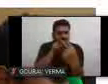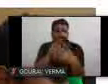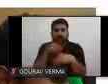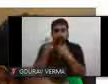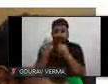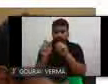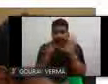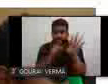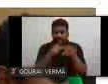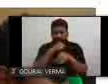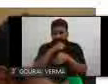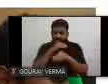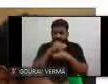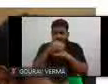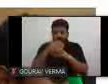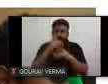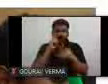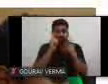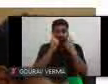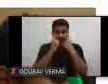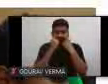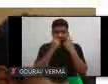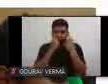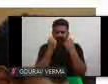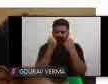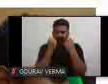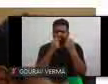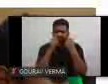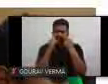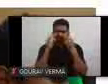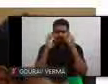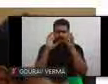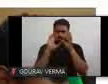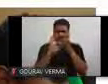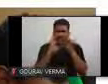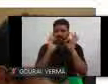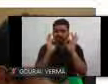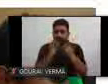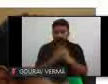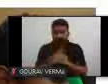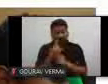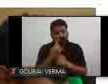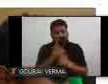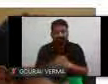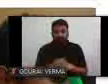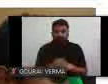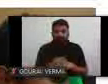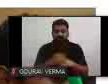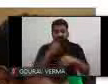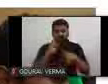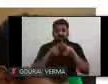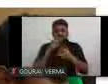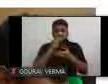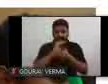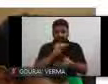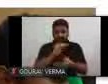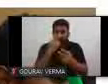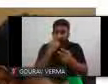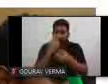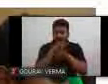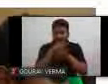एज both eyes should show strong teaming during fixation. लेकिन if it is a child with visual